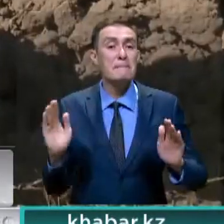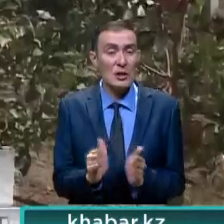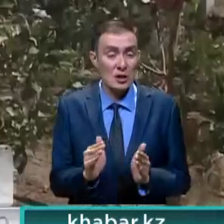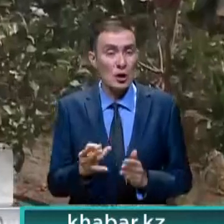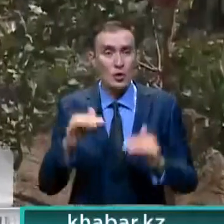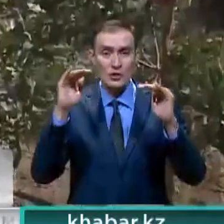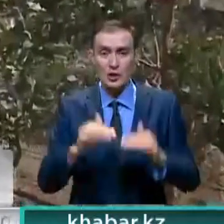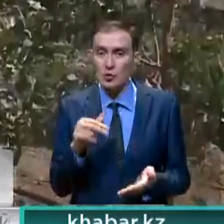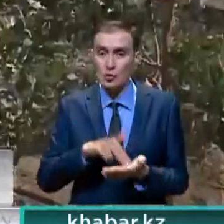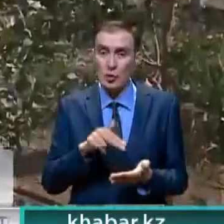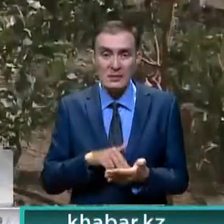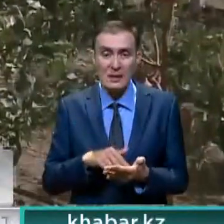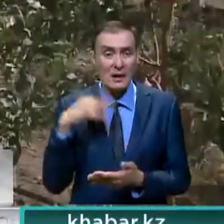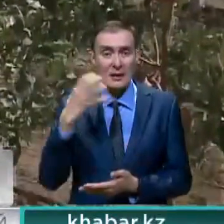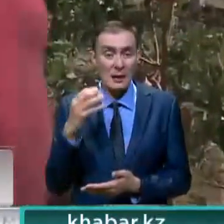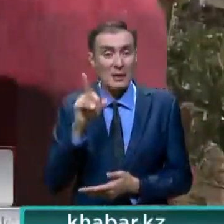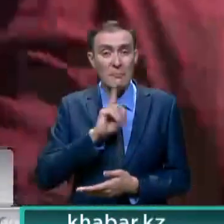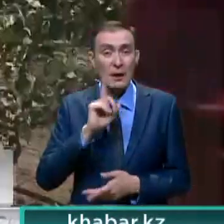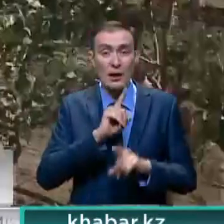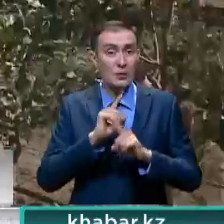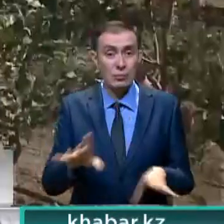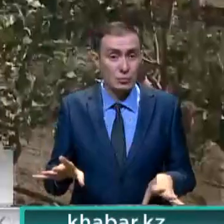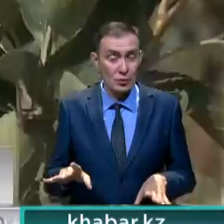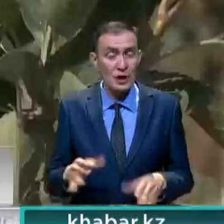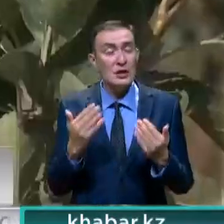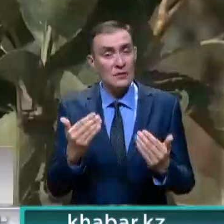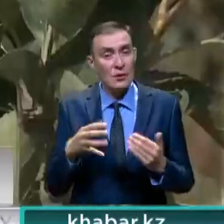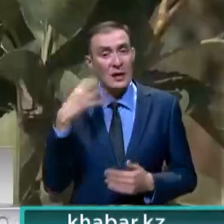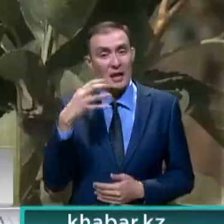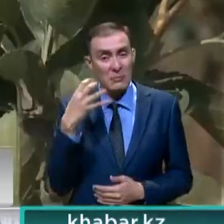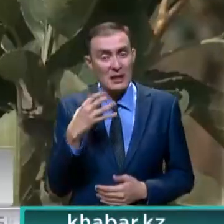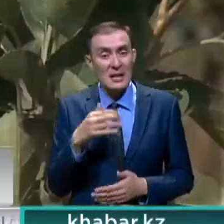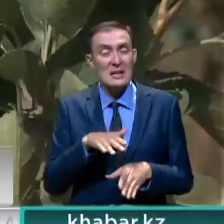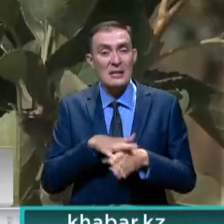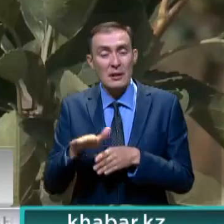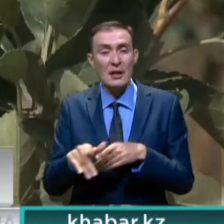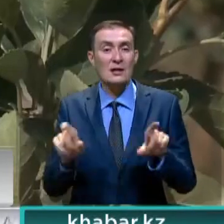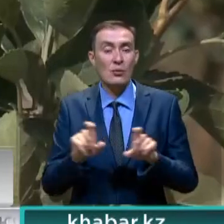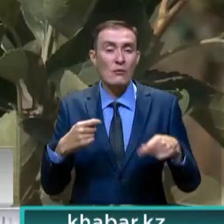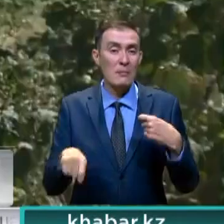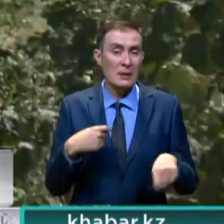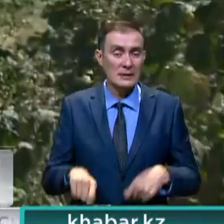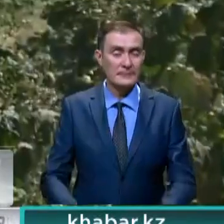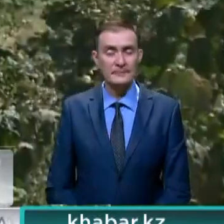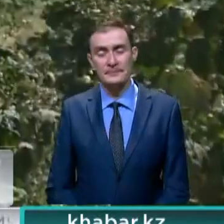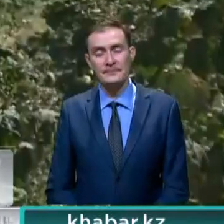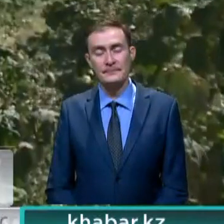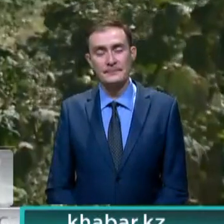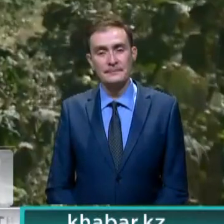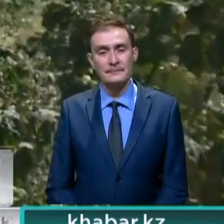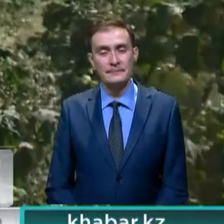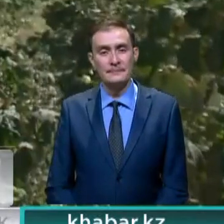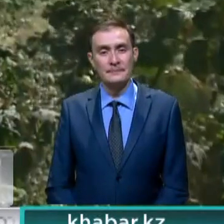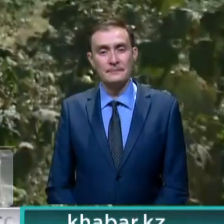Но снижать цену на товар предприниматели пока не планируют. Сегодня яблоки заполняют местные торговые сети.